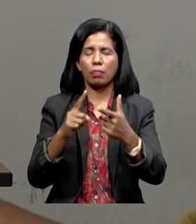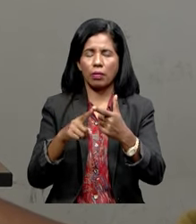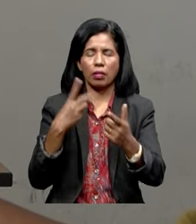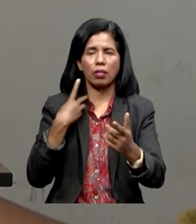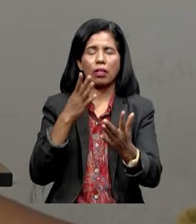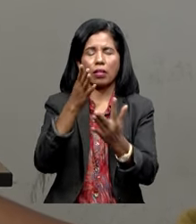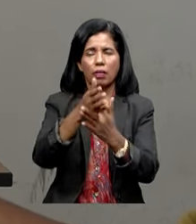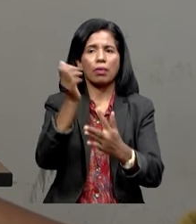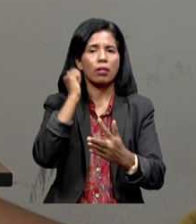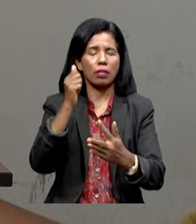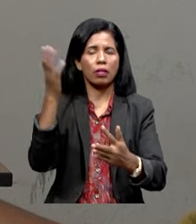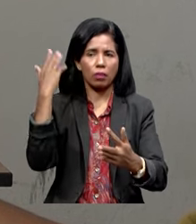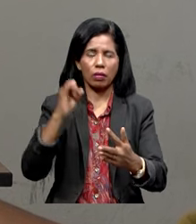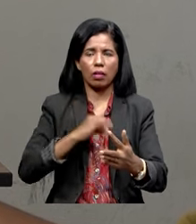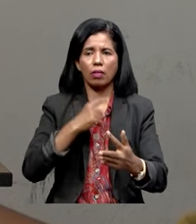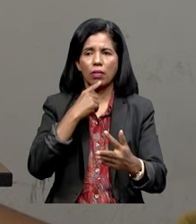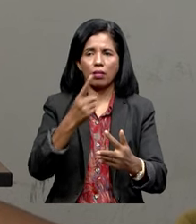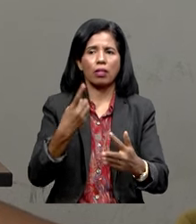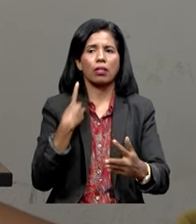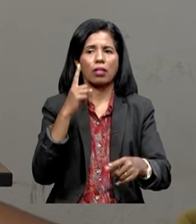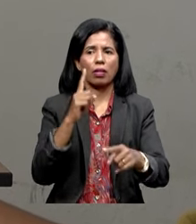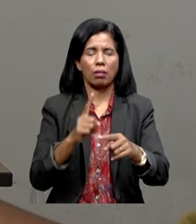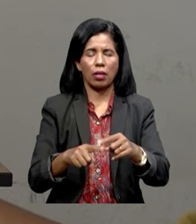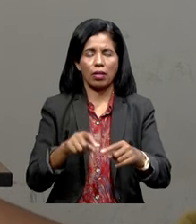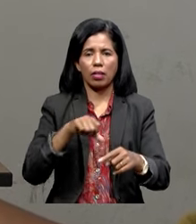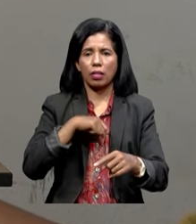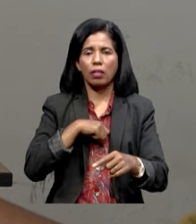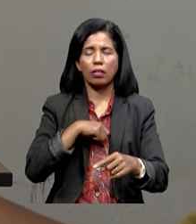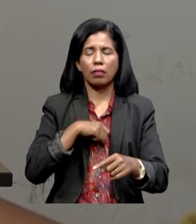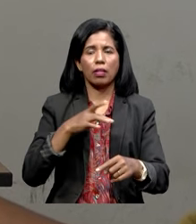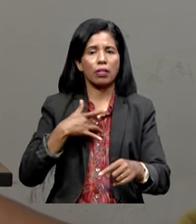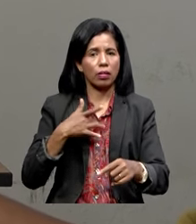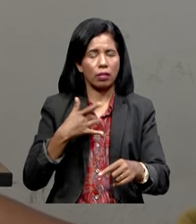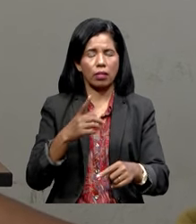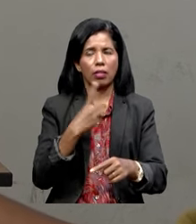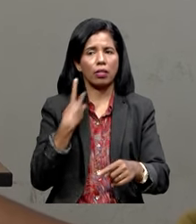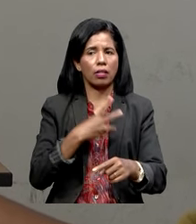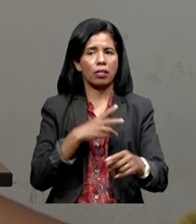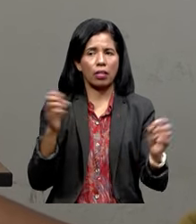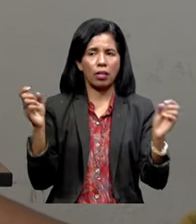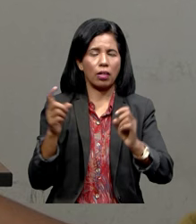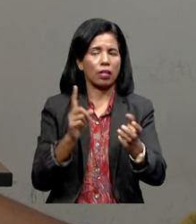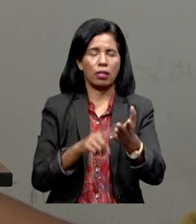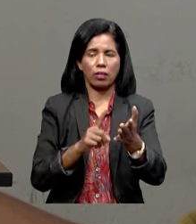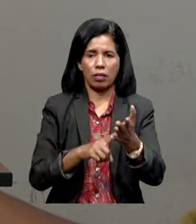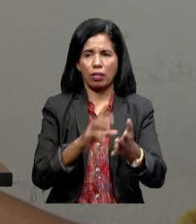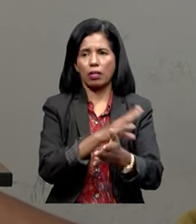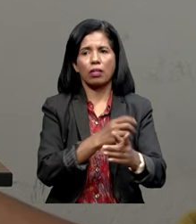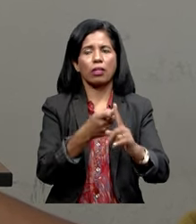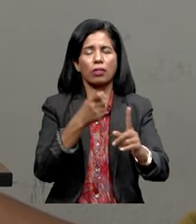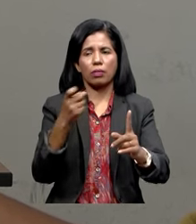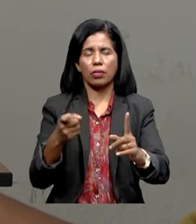Tama ni makau des de lukera saat dia kata kita lalik yang bisa membuat. Tambah darah kita mus layak amiasas rumah. Usi